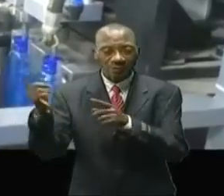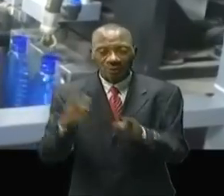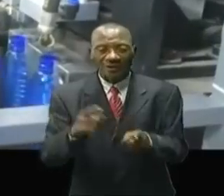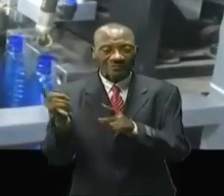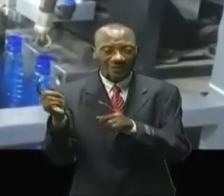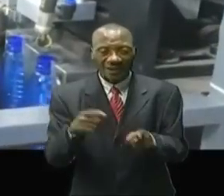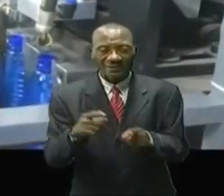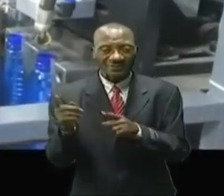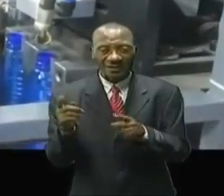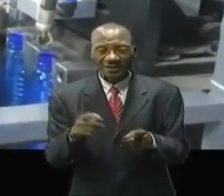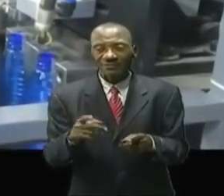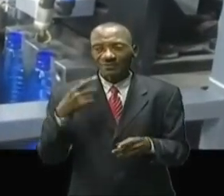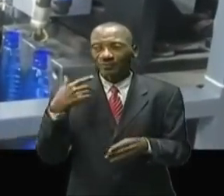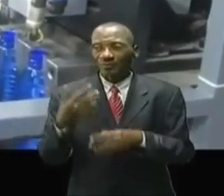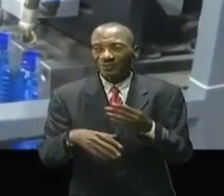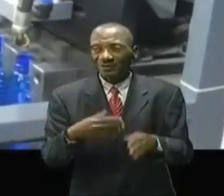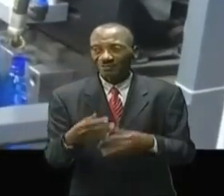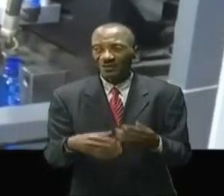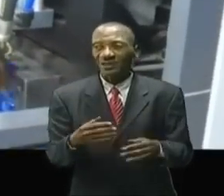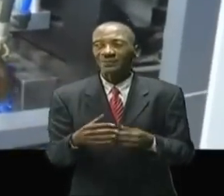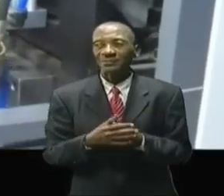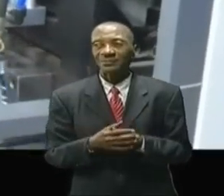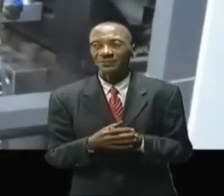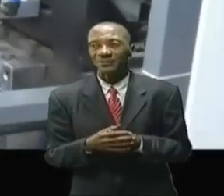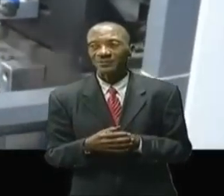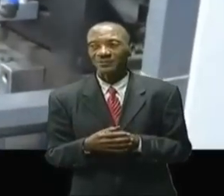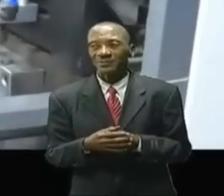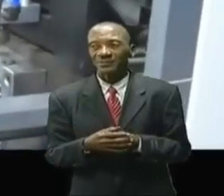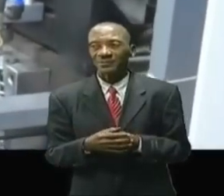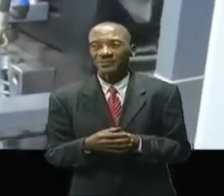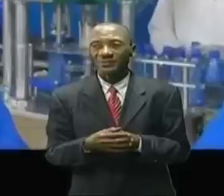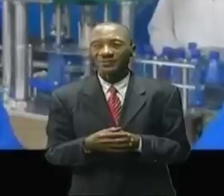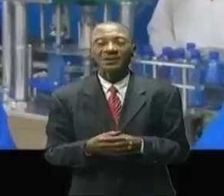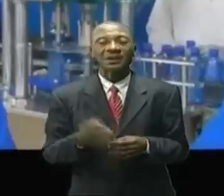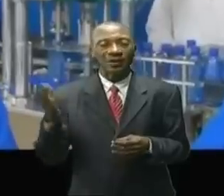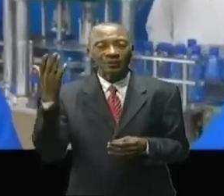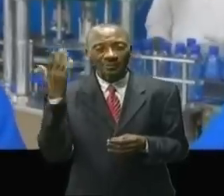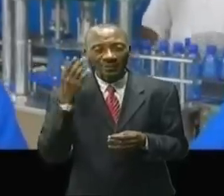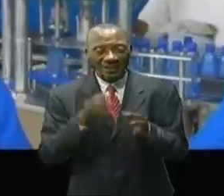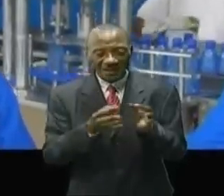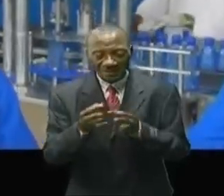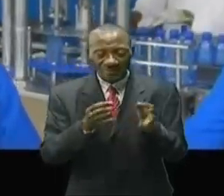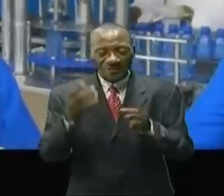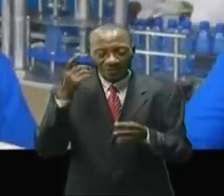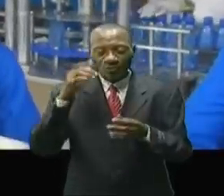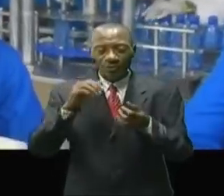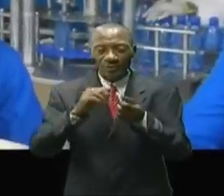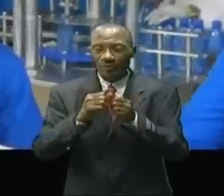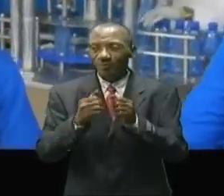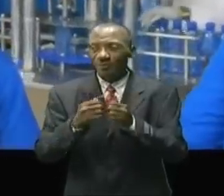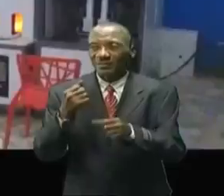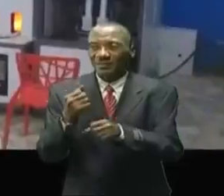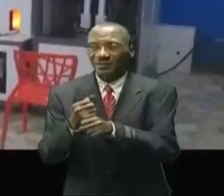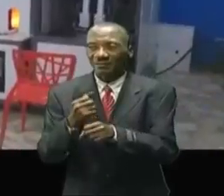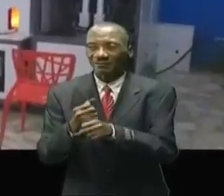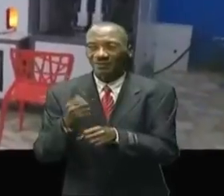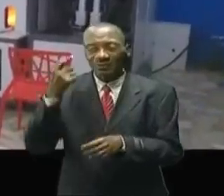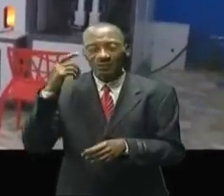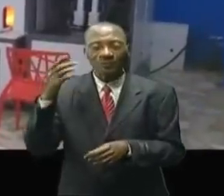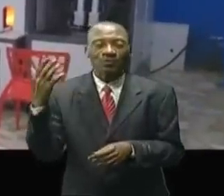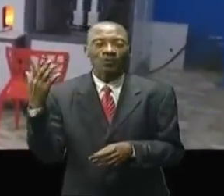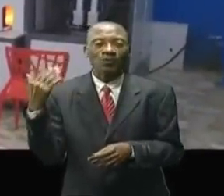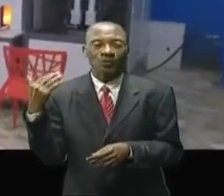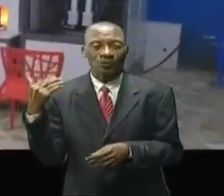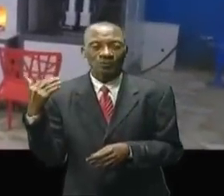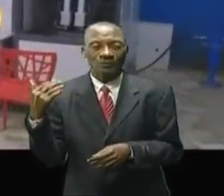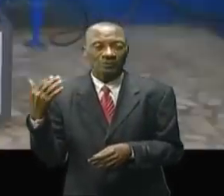place pour avoir les bouteilles. Et après les préformes, nous avons le système de traitement d'eau qui est le système quasi presque naturel